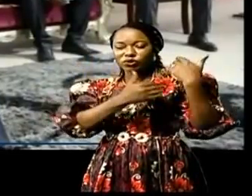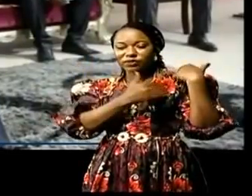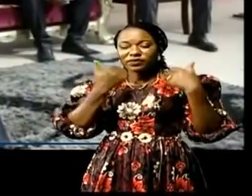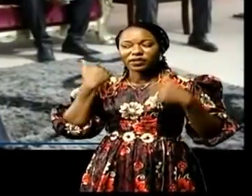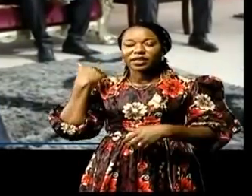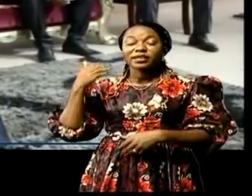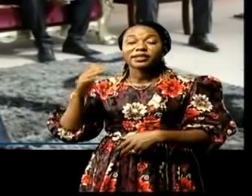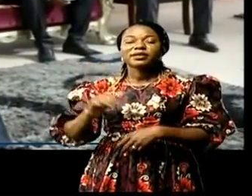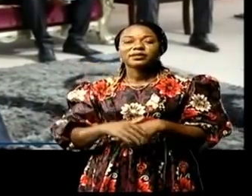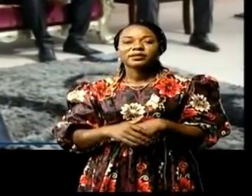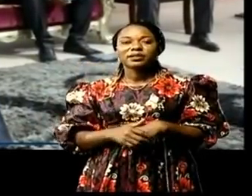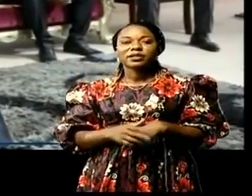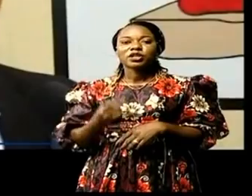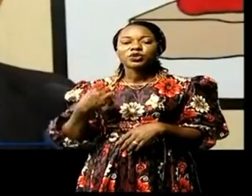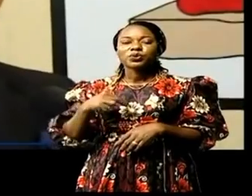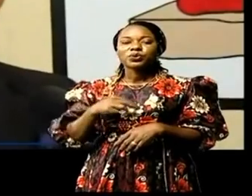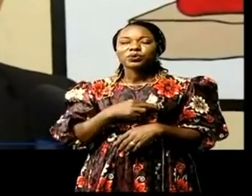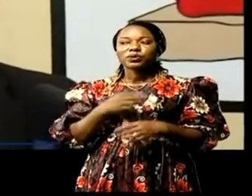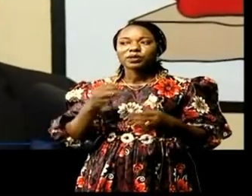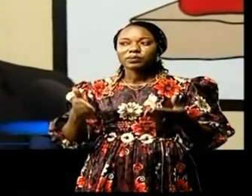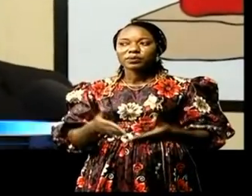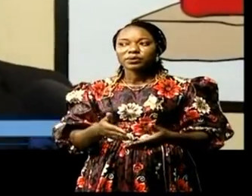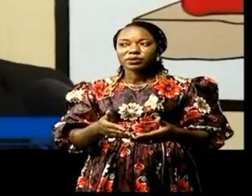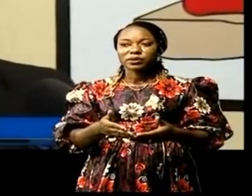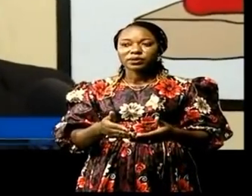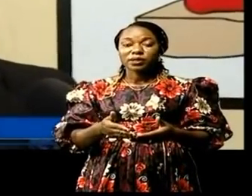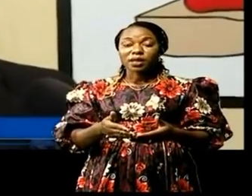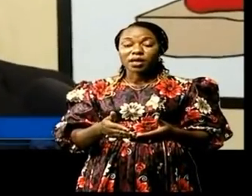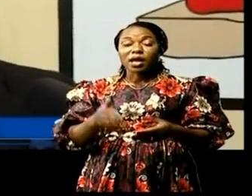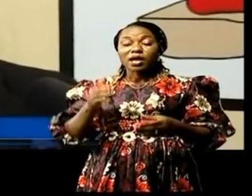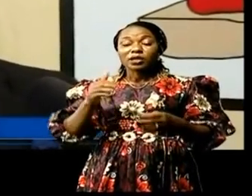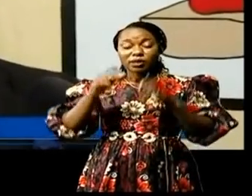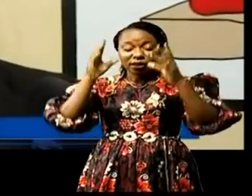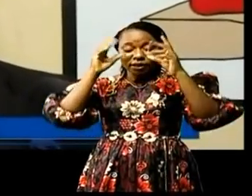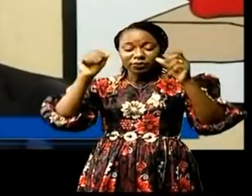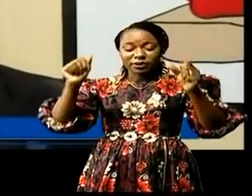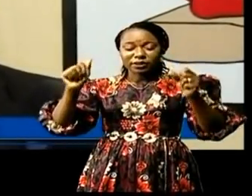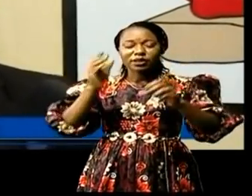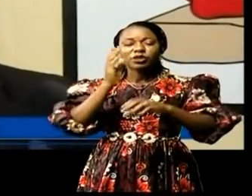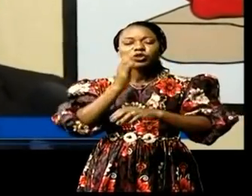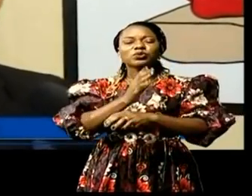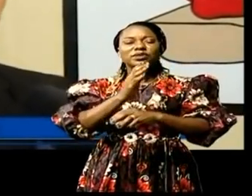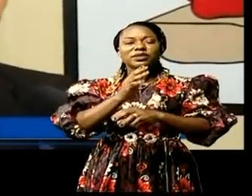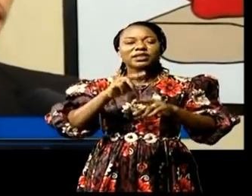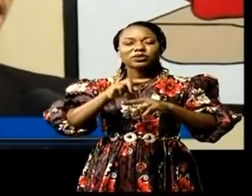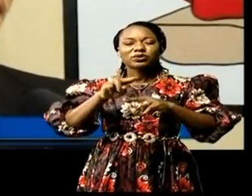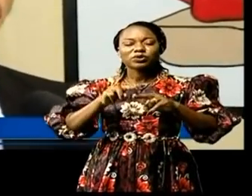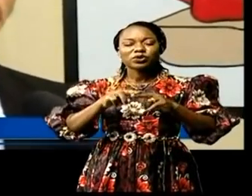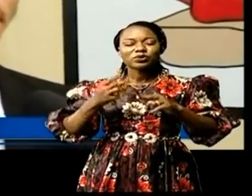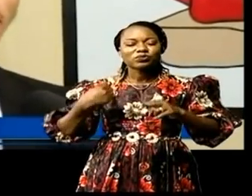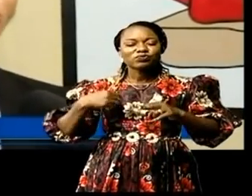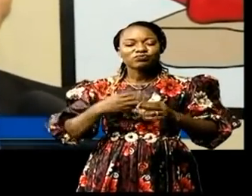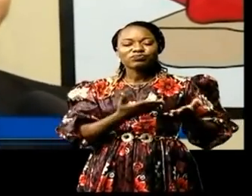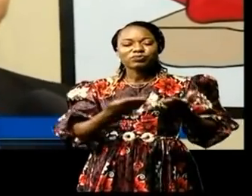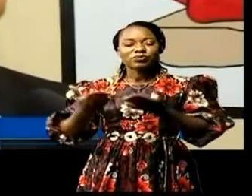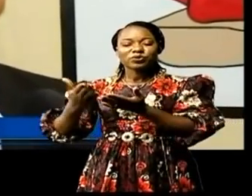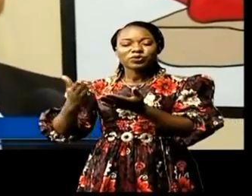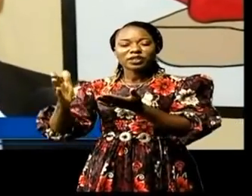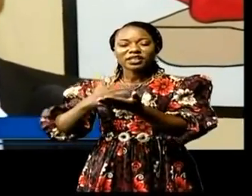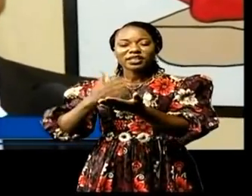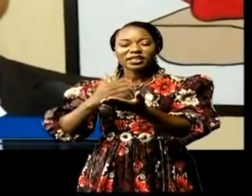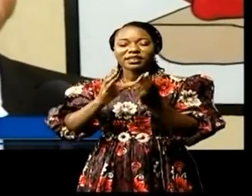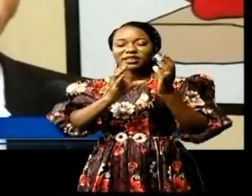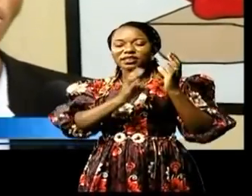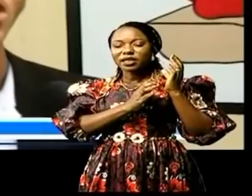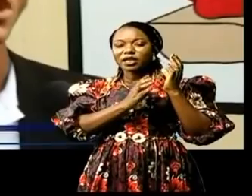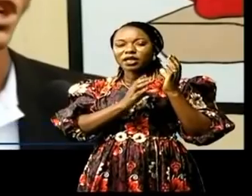Notre présence ici chez le président du Conseil national, c'est pour lui présenter notre cahier des charges, parce que nous avons remarqué